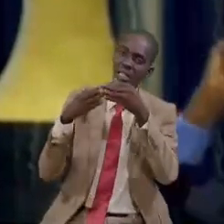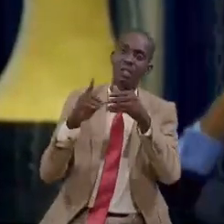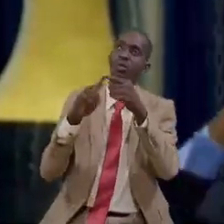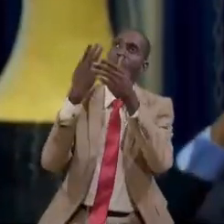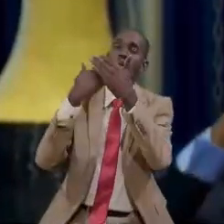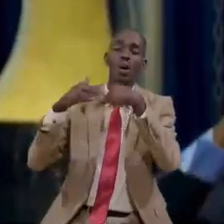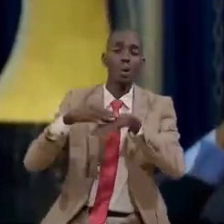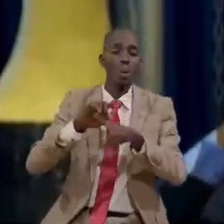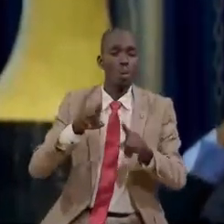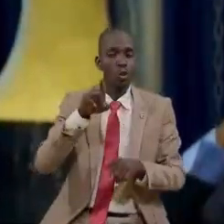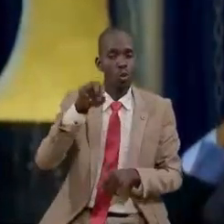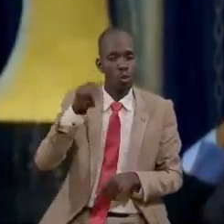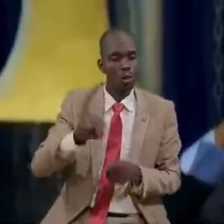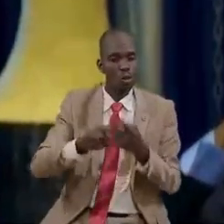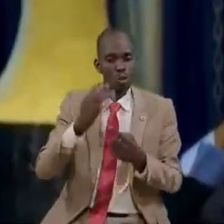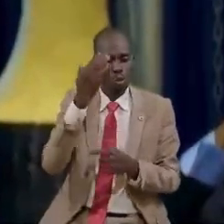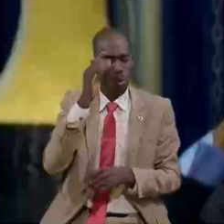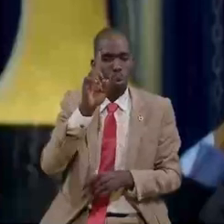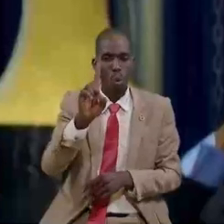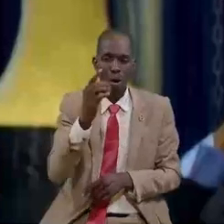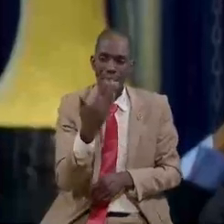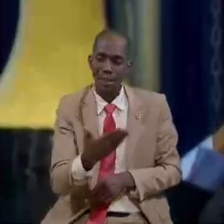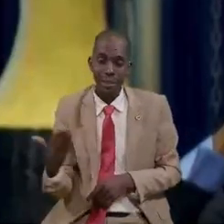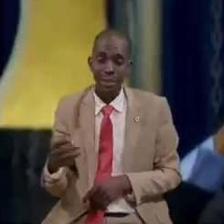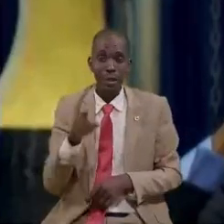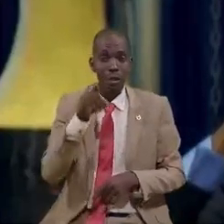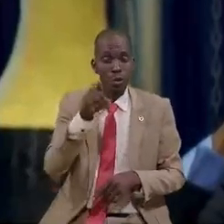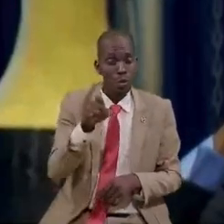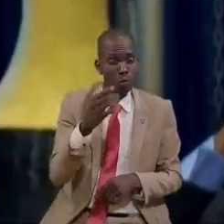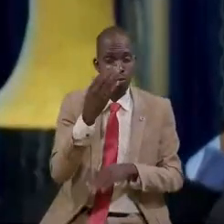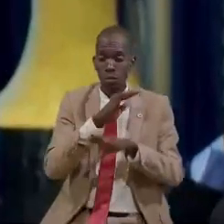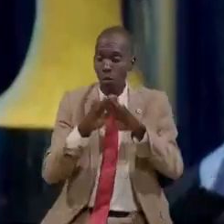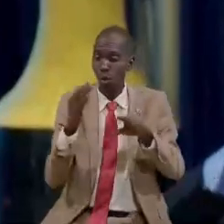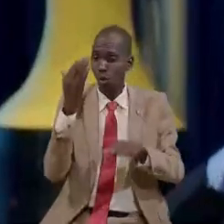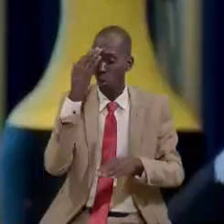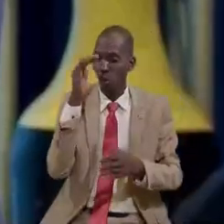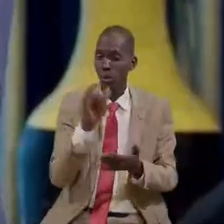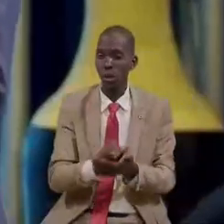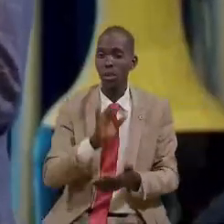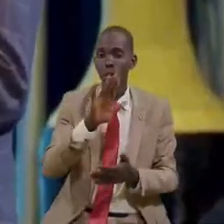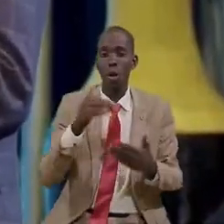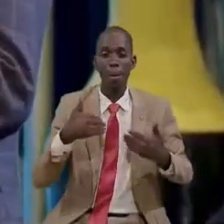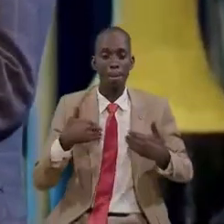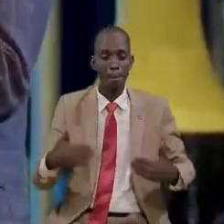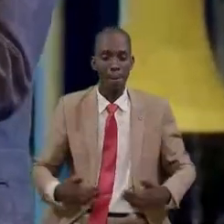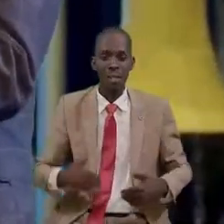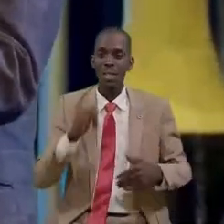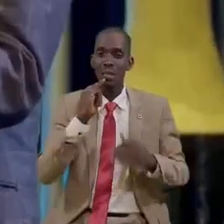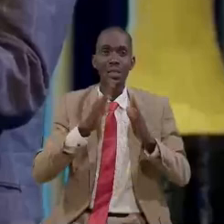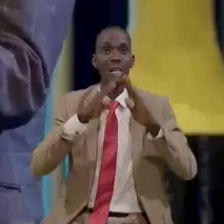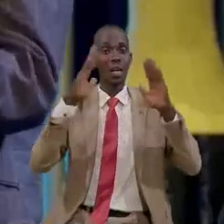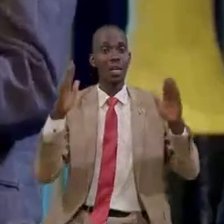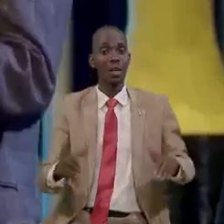ne peuvent pas vous amener au ciel. Alors, des choses que vous êtes ici que ne savez-vous pas que votre corps est le temple